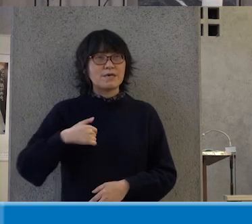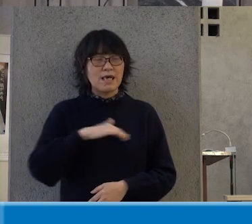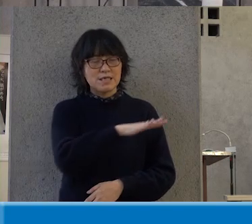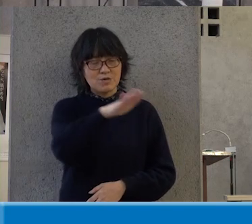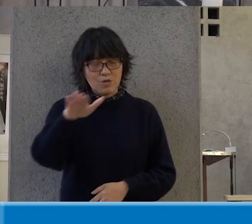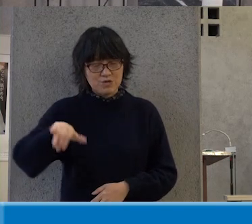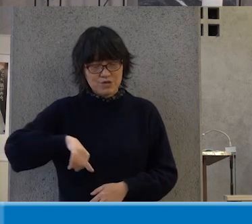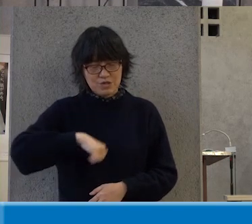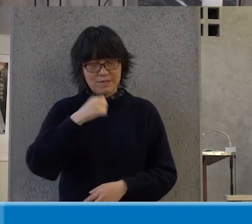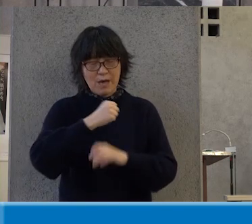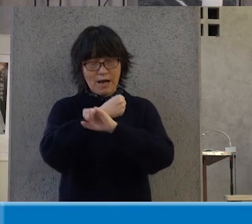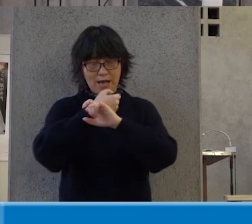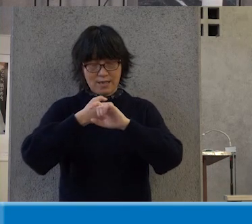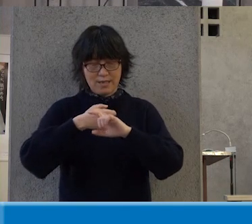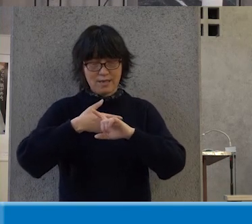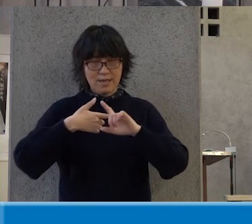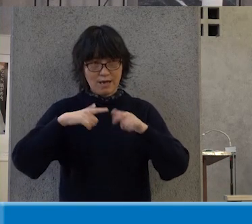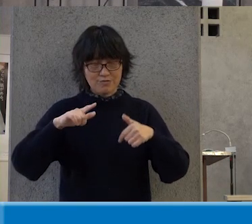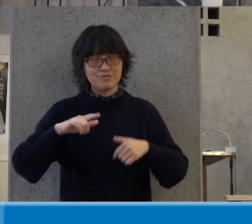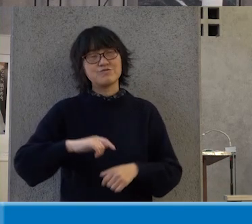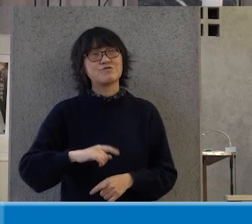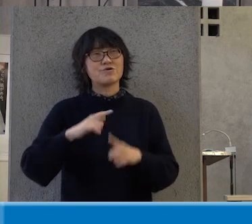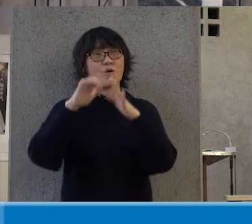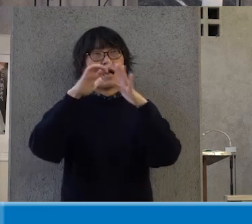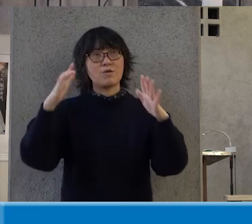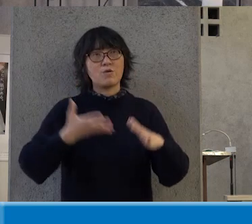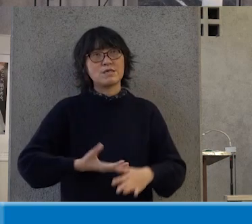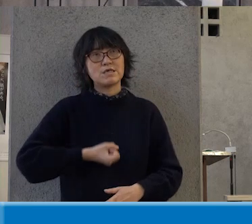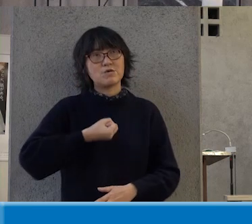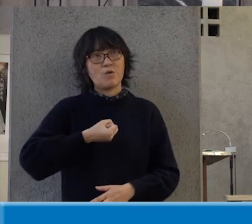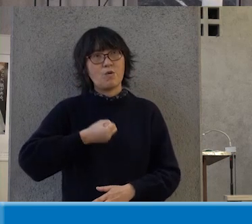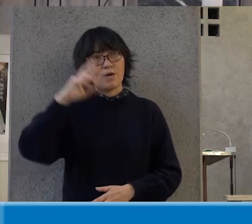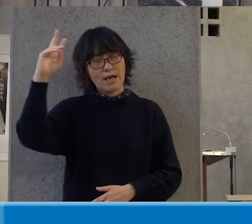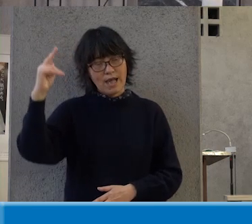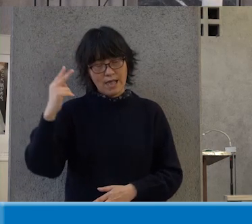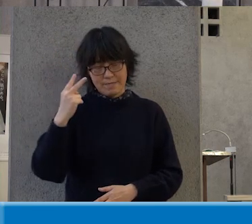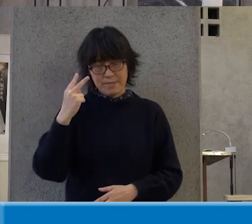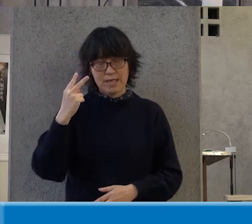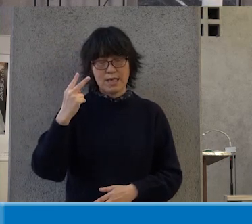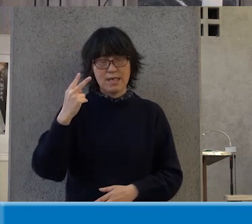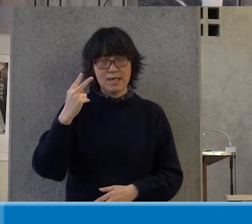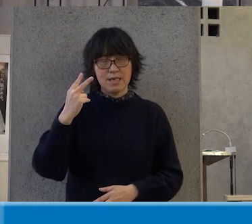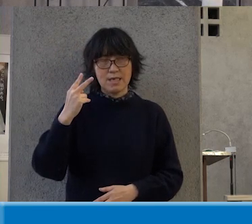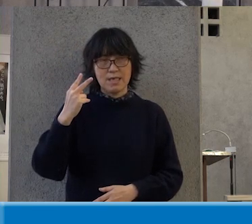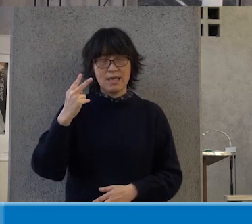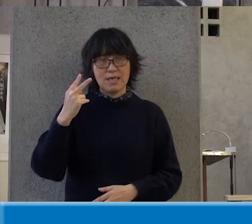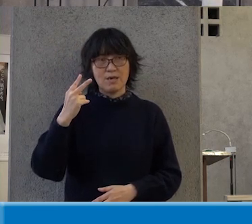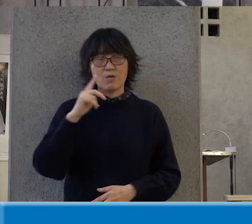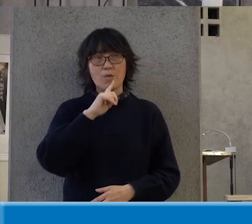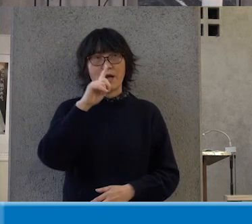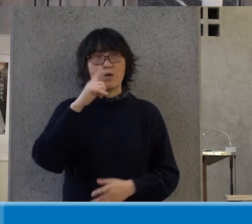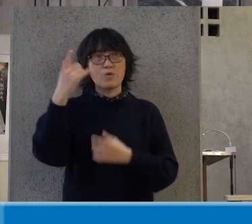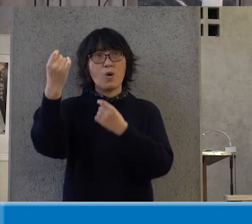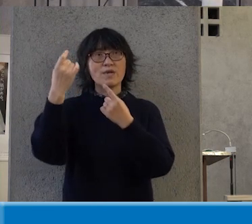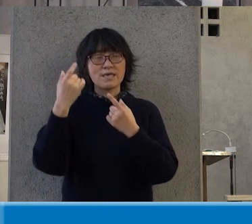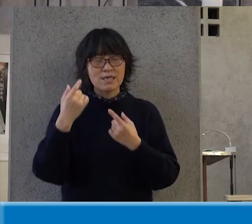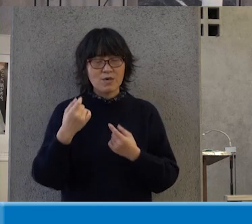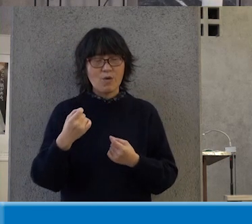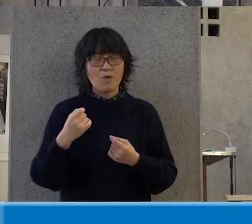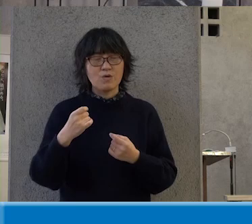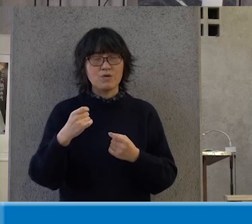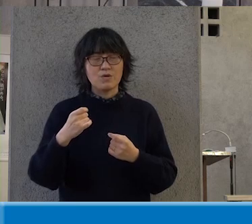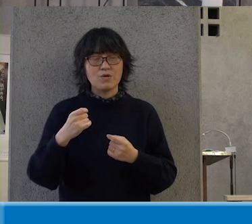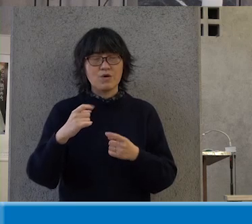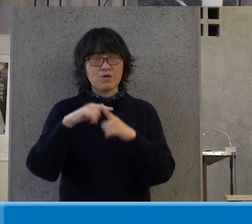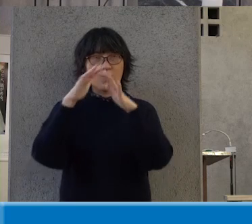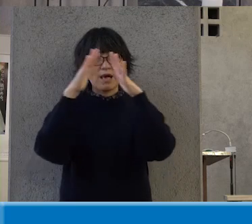私たちの罪ではなく教会の信仰を顧みに、お言葉の通り教